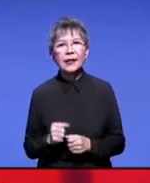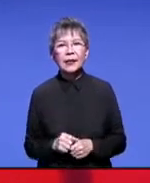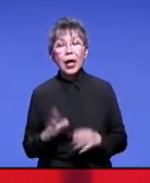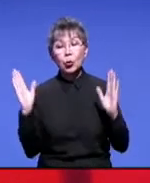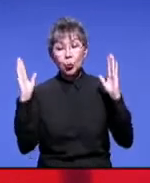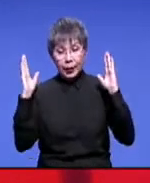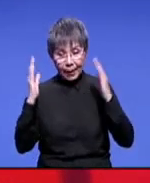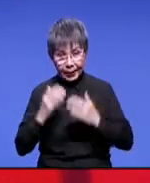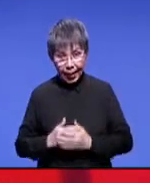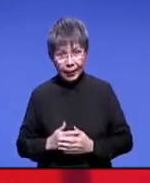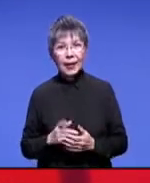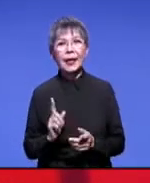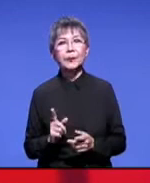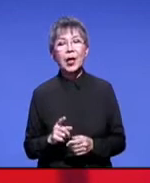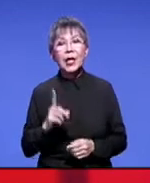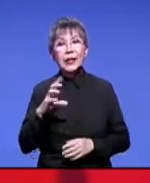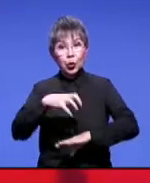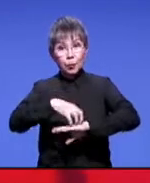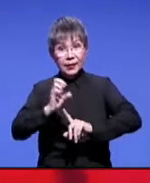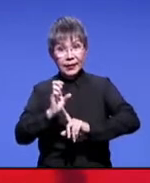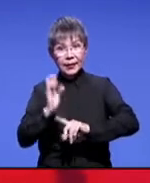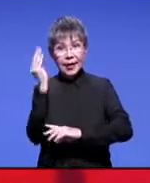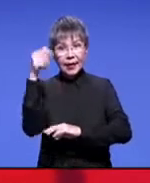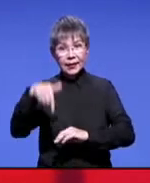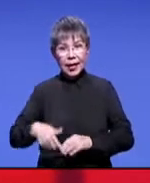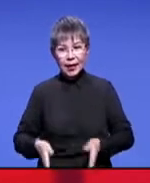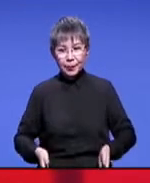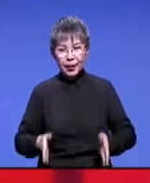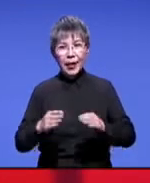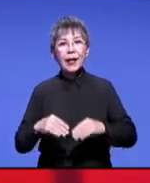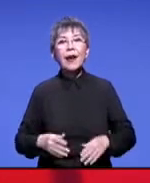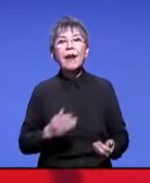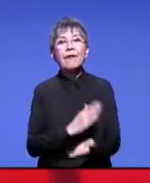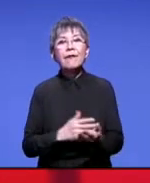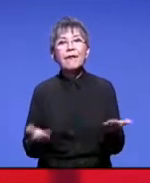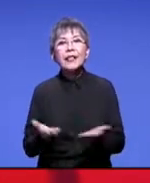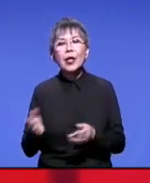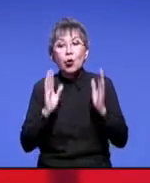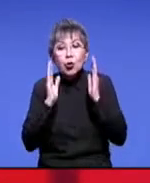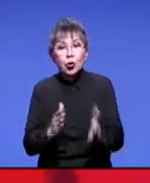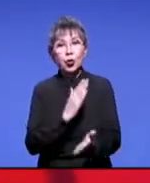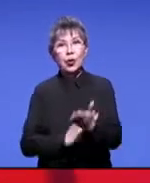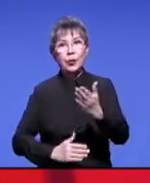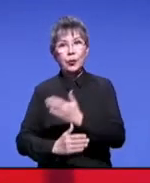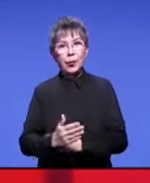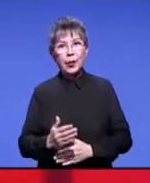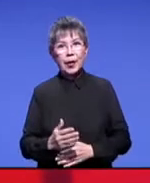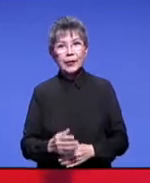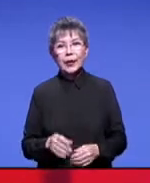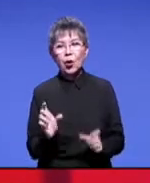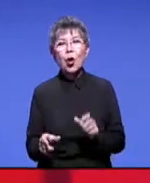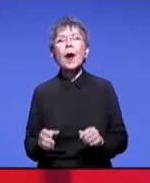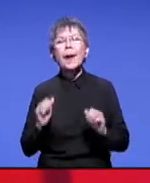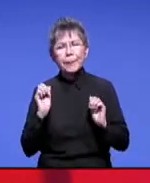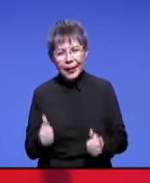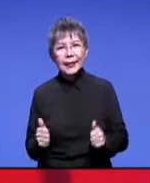beribadah. Nah, menyadari hal ini, sebuah masjid di Jakarta Selatan membangun fasilitas khusus disabilitas sehingga insan difabel bisa